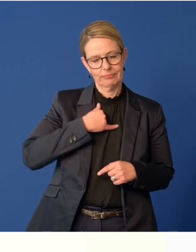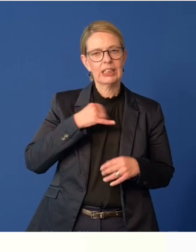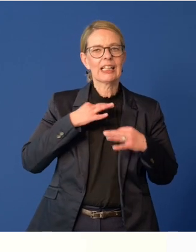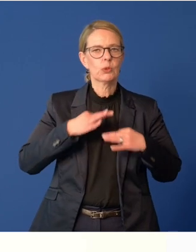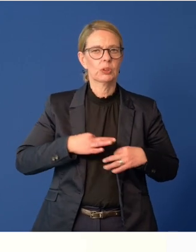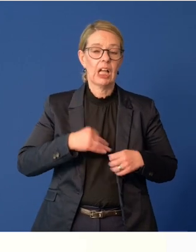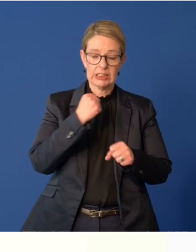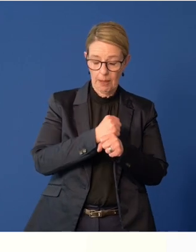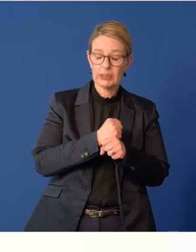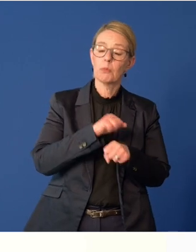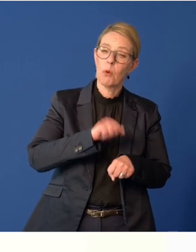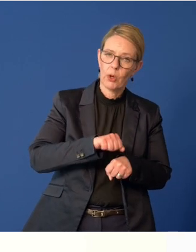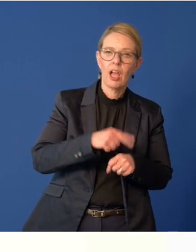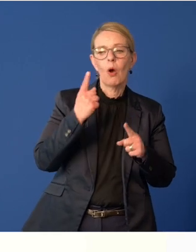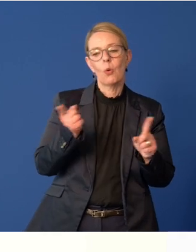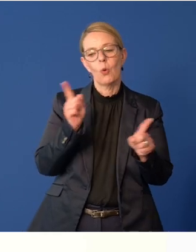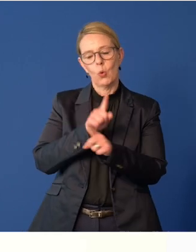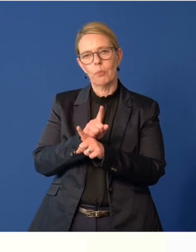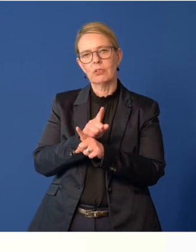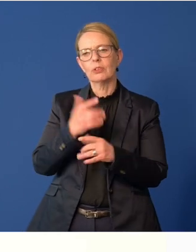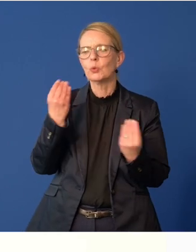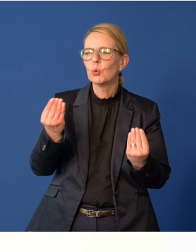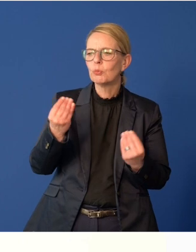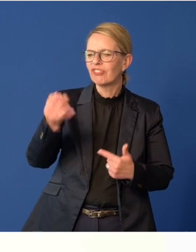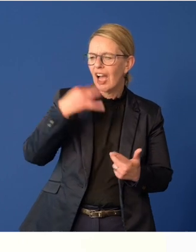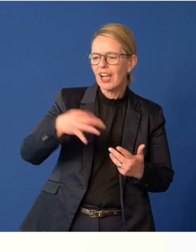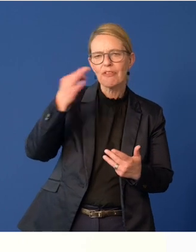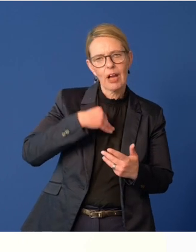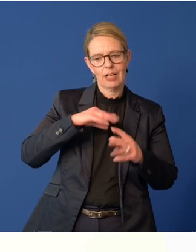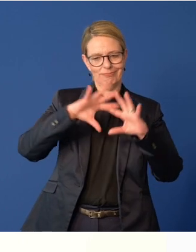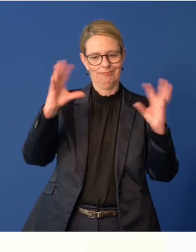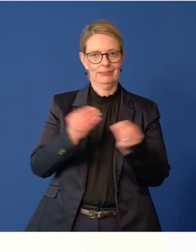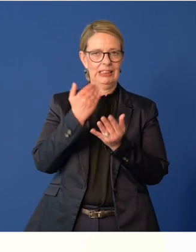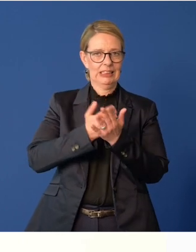im Gesundheitsamt. Wir haben aber auch der Einfachheit halber häufig gestellte Fragen